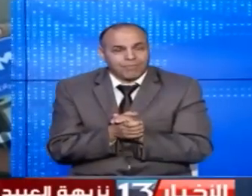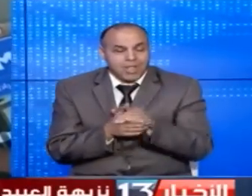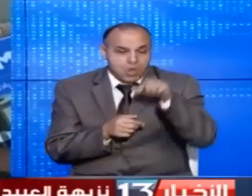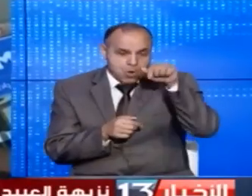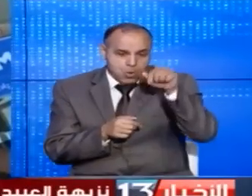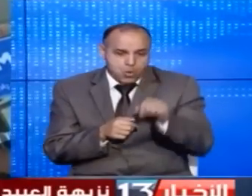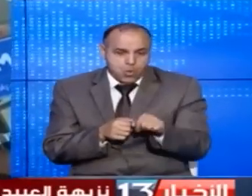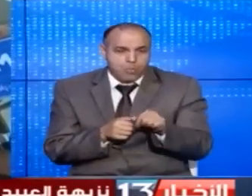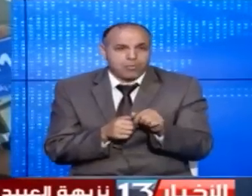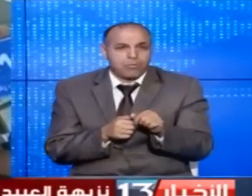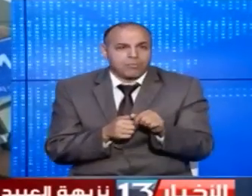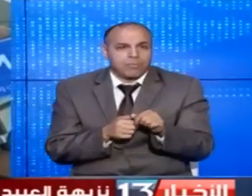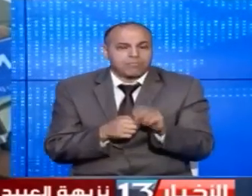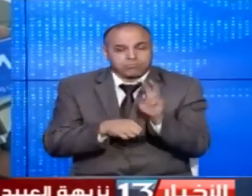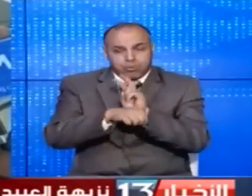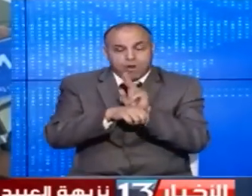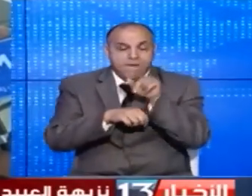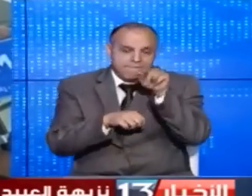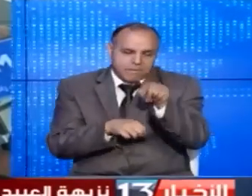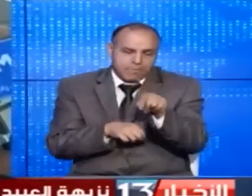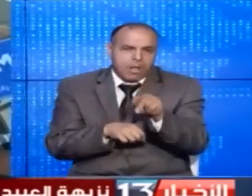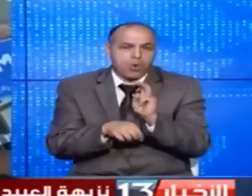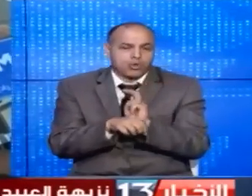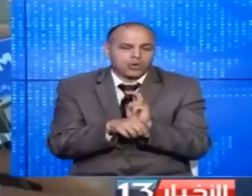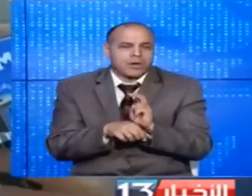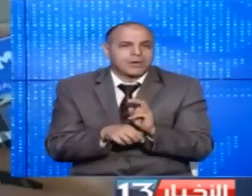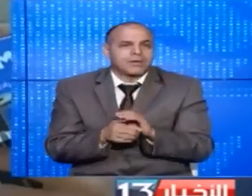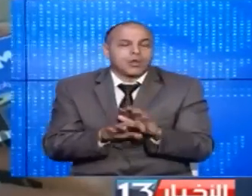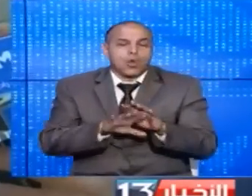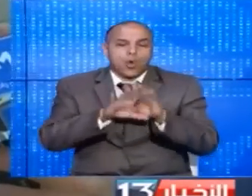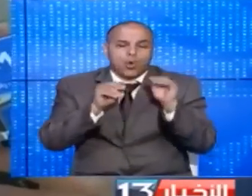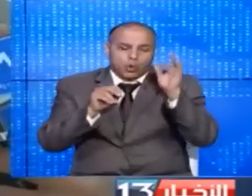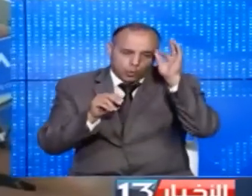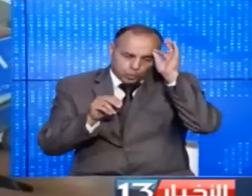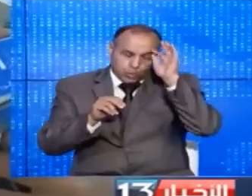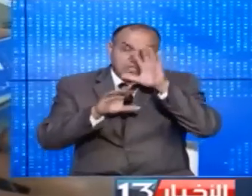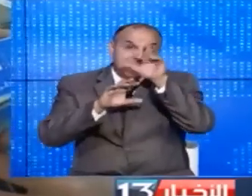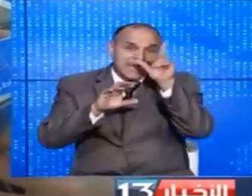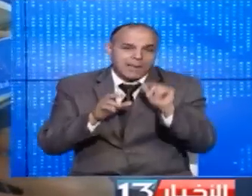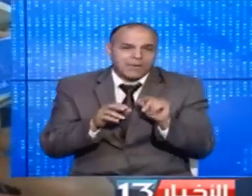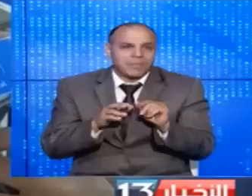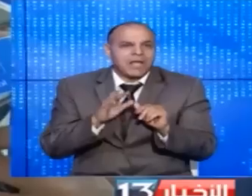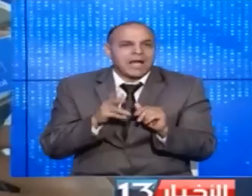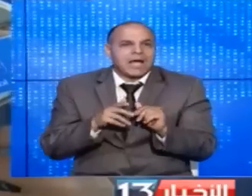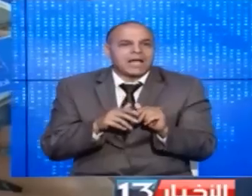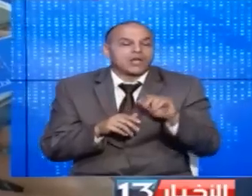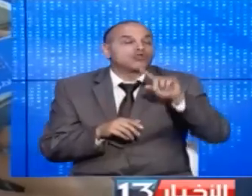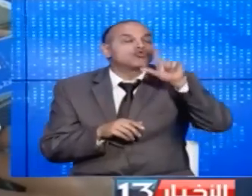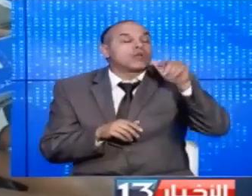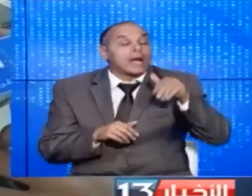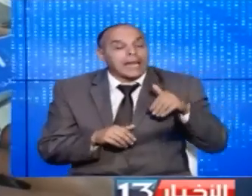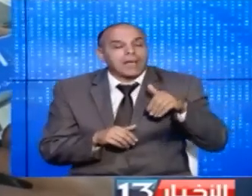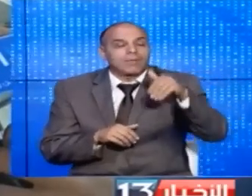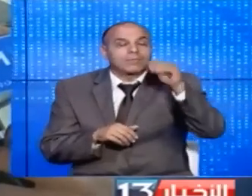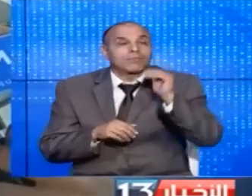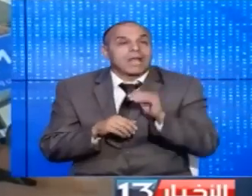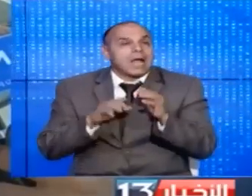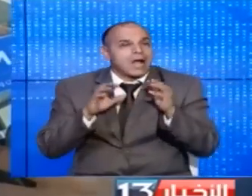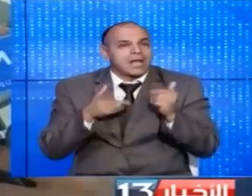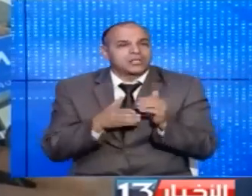اليوم فما التقصي موجود هوني، موجود في كامل تراب الجمهورية على امتداد شهر كامل